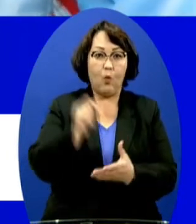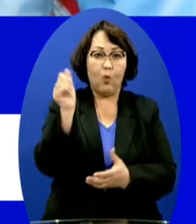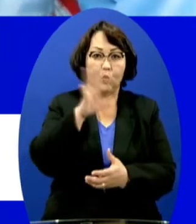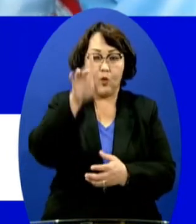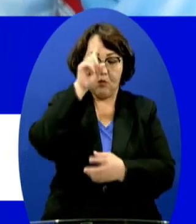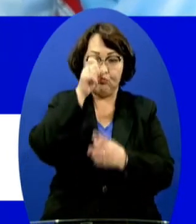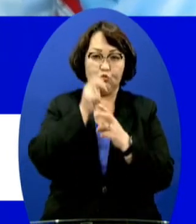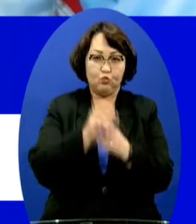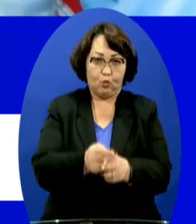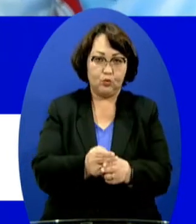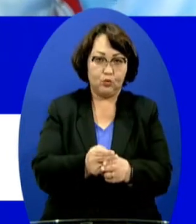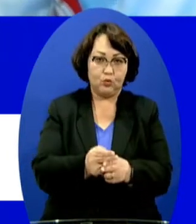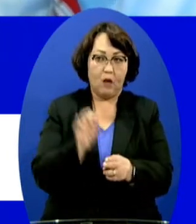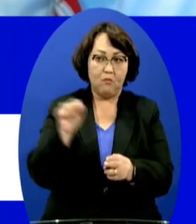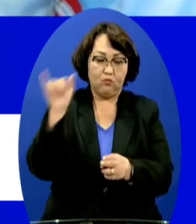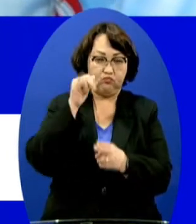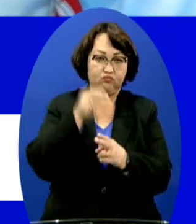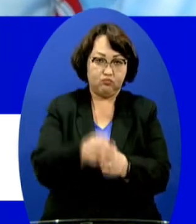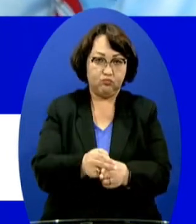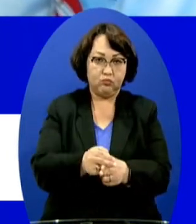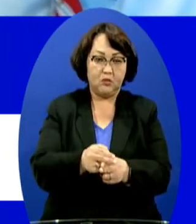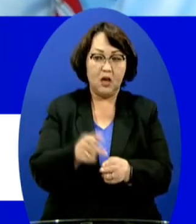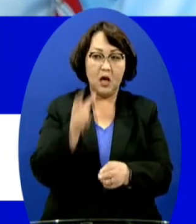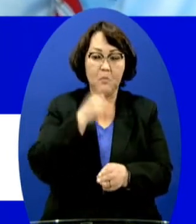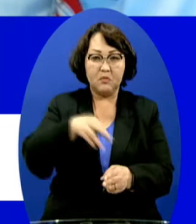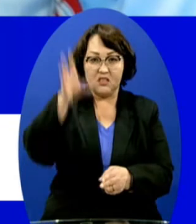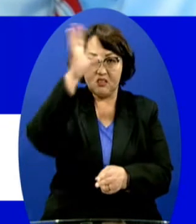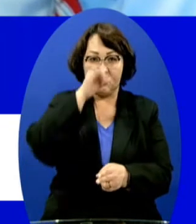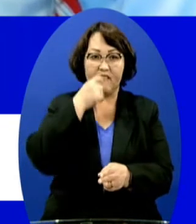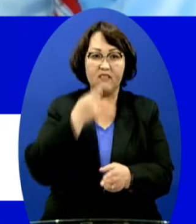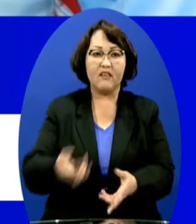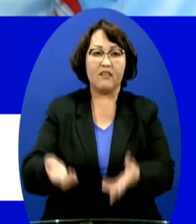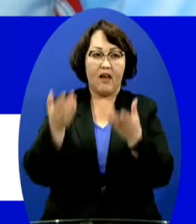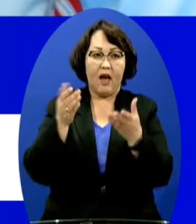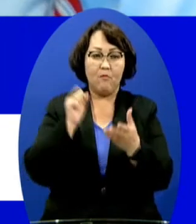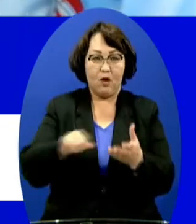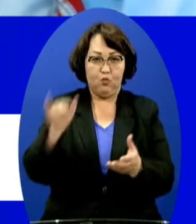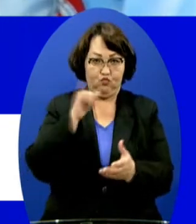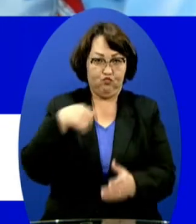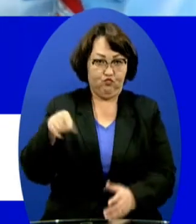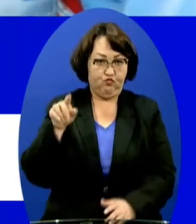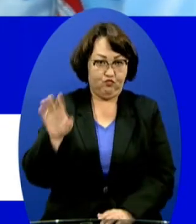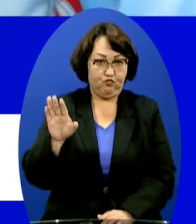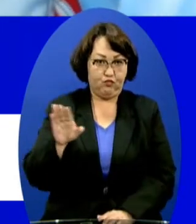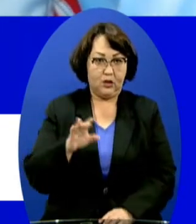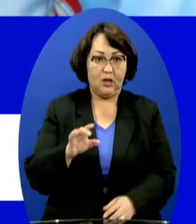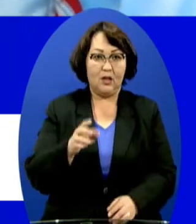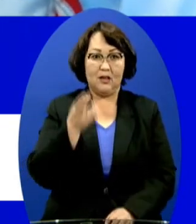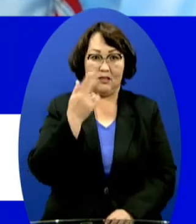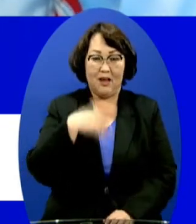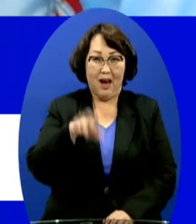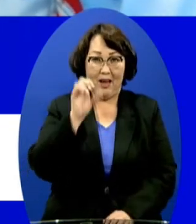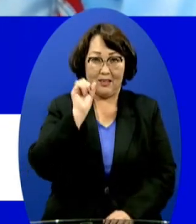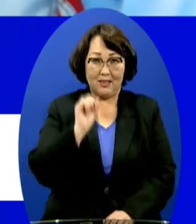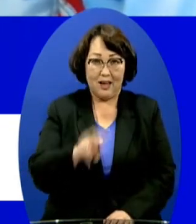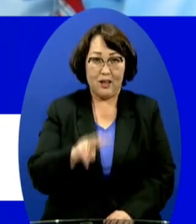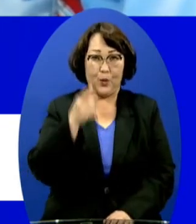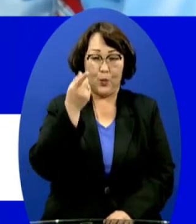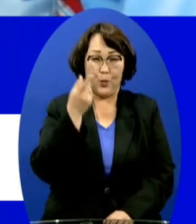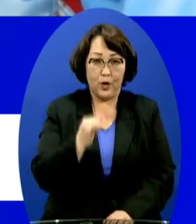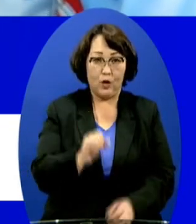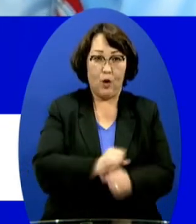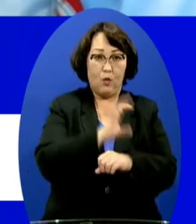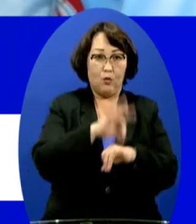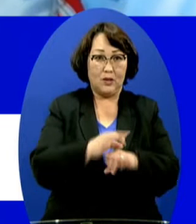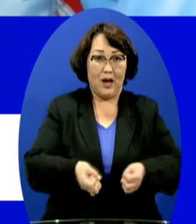эмчилүүлнэ. Эдний эрүүл мэндийн сайдын мэдээлж байгаагаар бол ямарваа нэгэн даатгалгүй өөрхөн ковидын халдвар авсан байсан ч гэсэн тэр